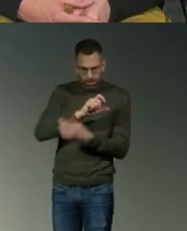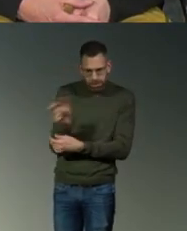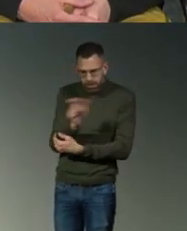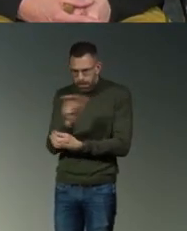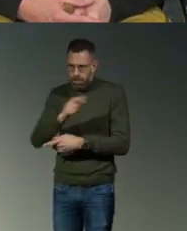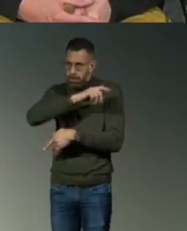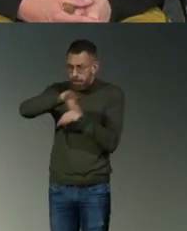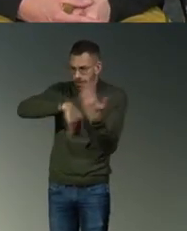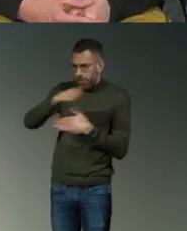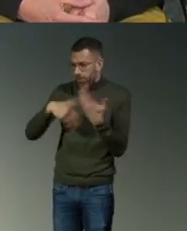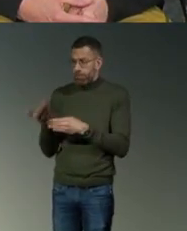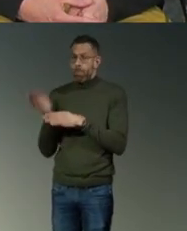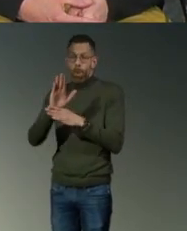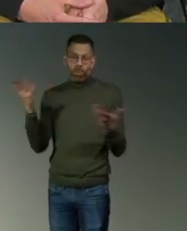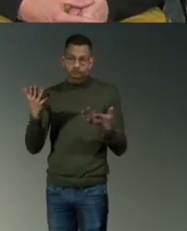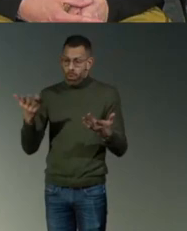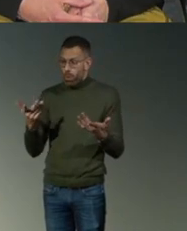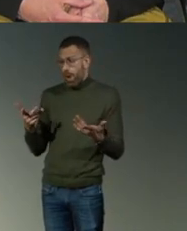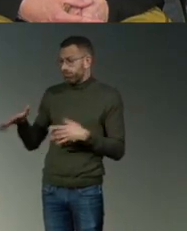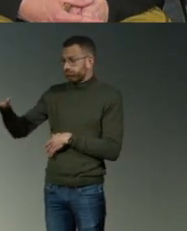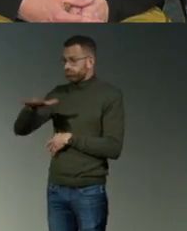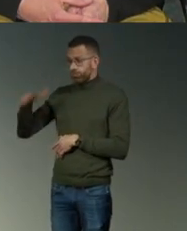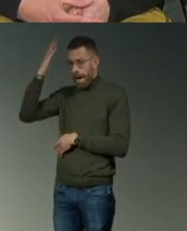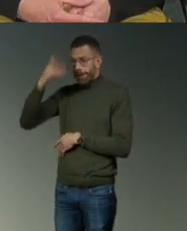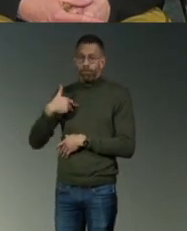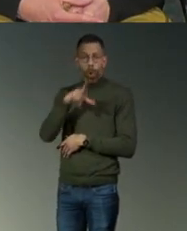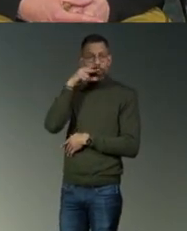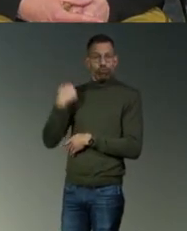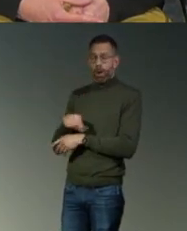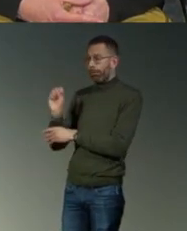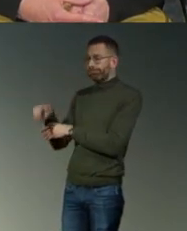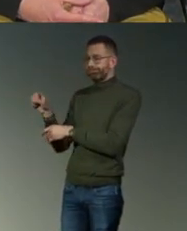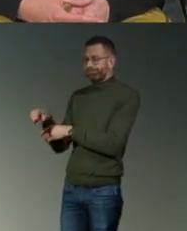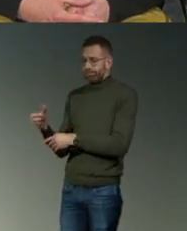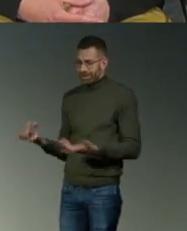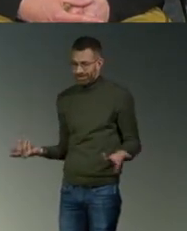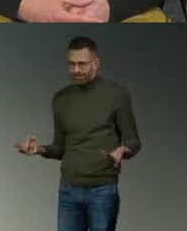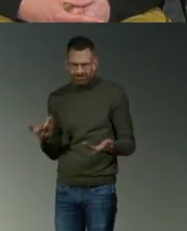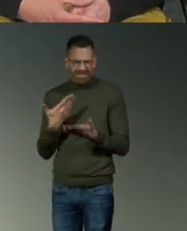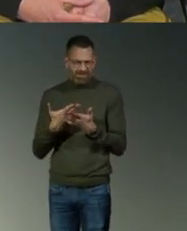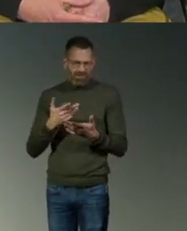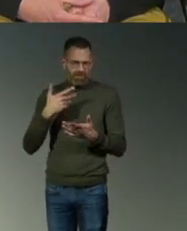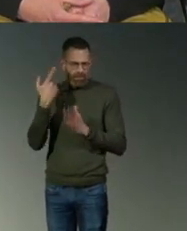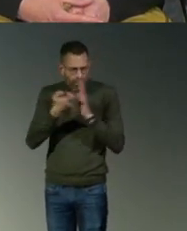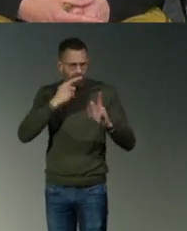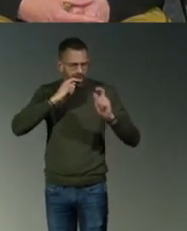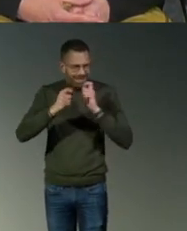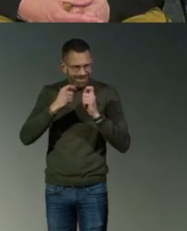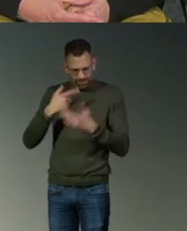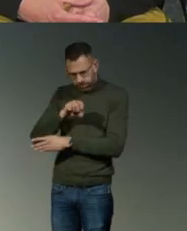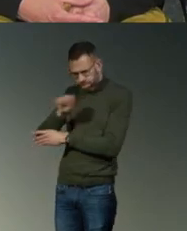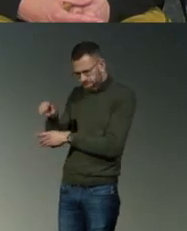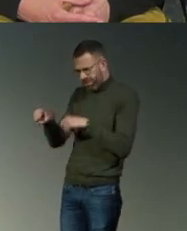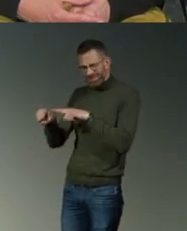avant l'indifférence des êtres humains envers les animaux. Et cette question de l'indifférence, nous y reviendrons, et sur comment lutter